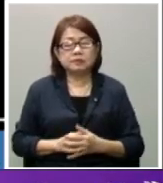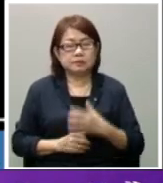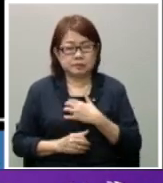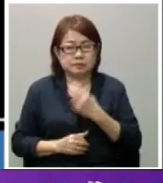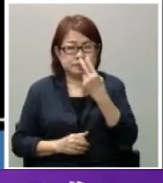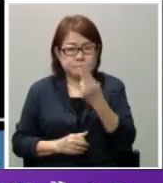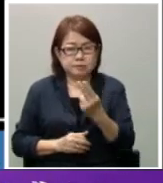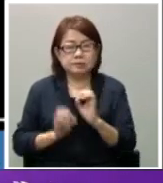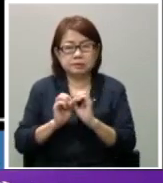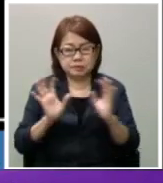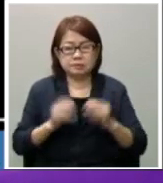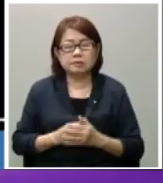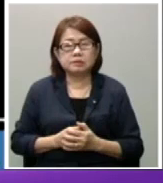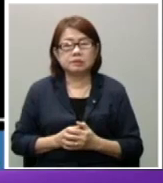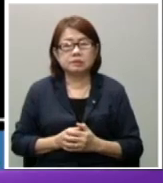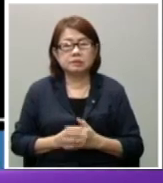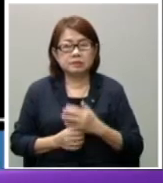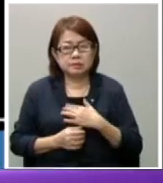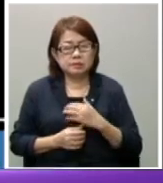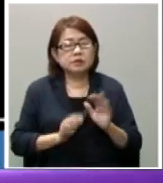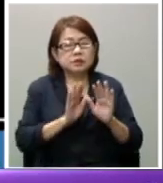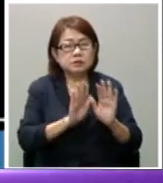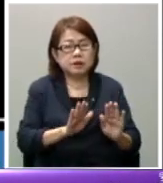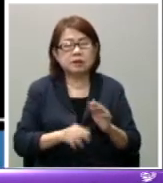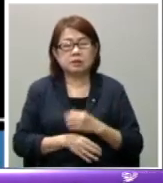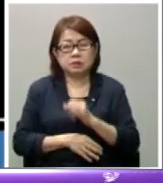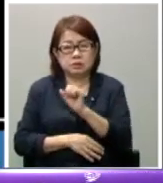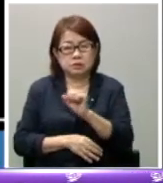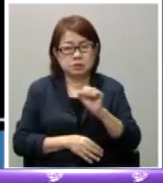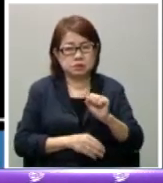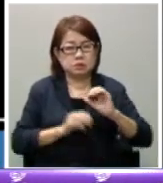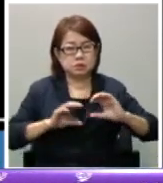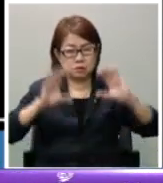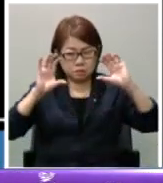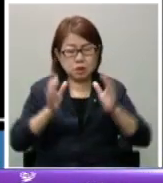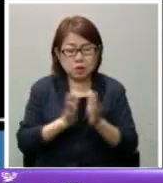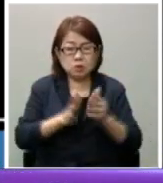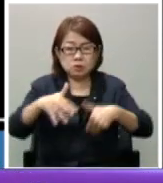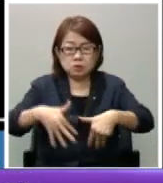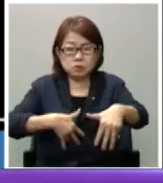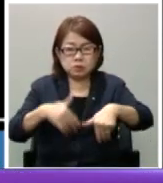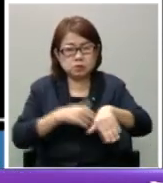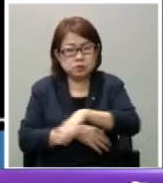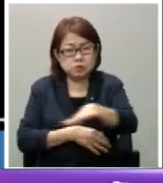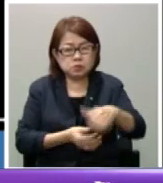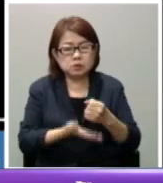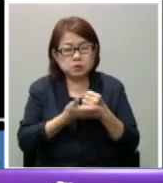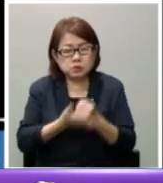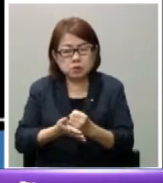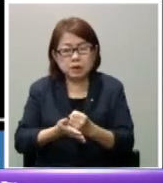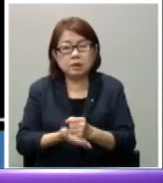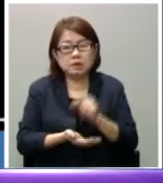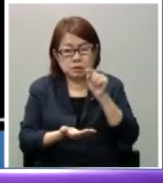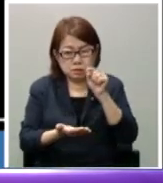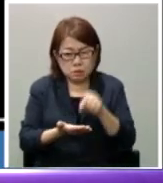เห็นชัดๆแต่ว่าขอฝากท่านสมาชิกฝ่ายรัฐบาลนะครับพี่น้องประชาชนขอกรุณากด Google